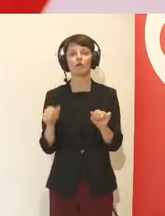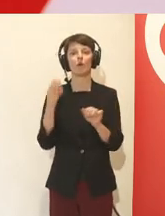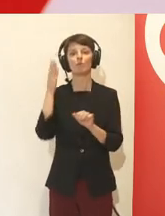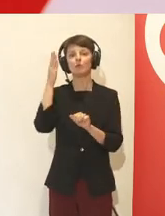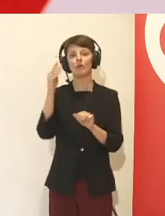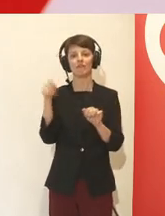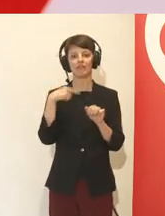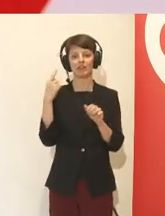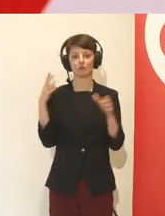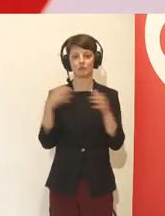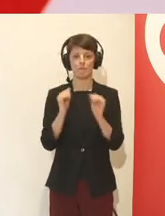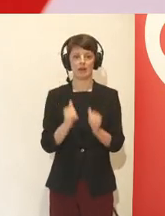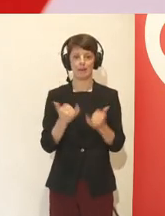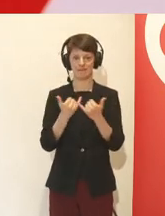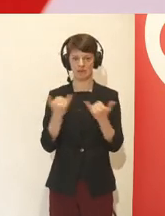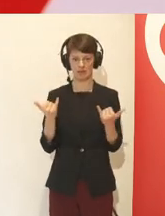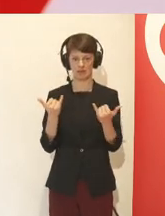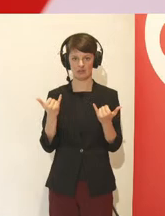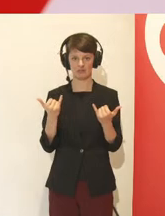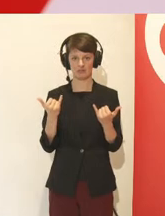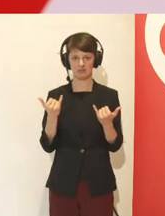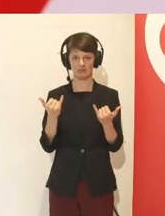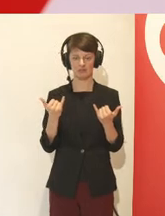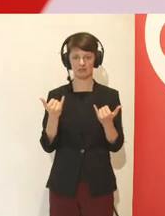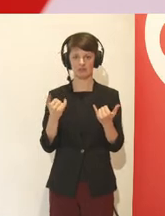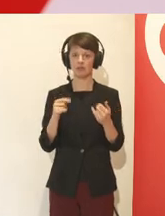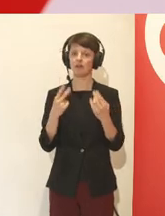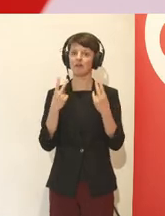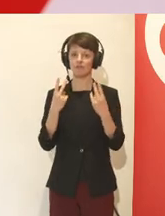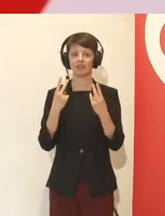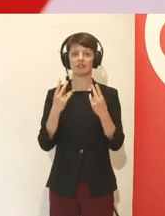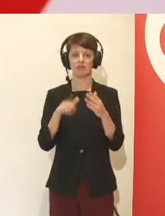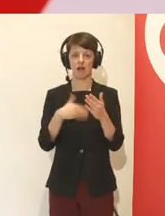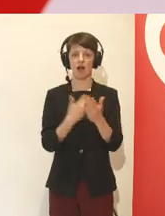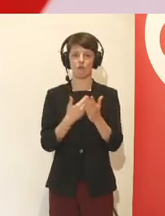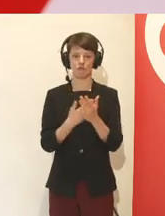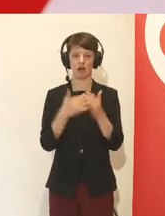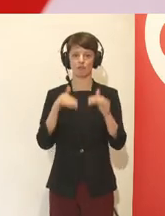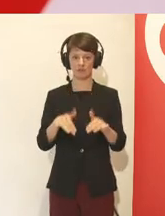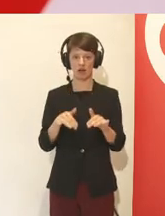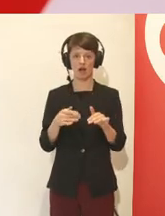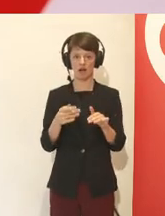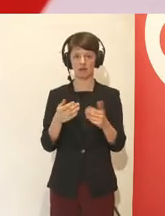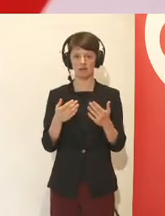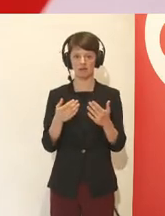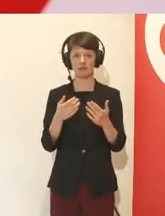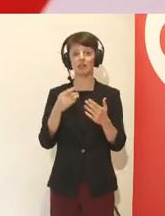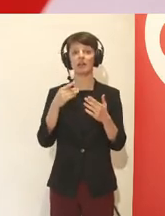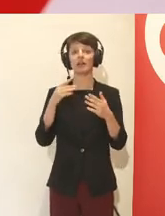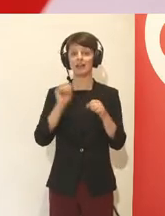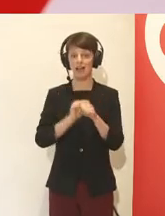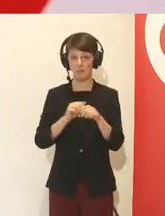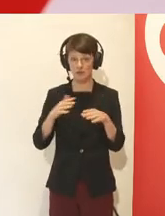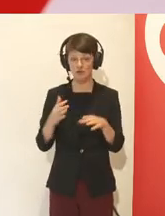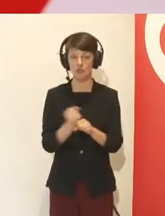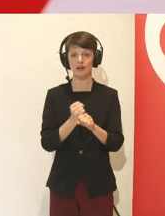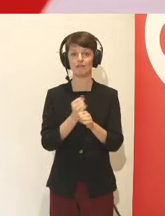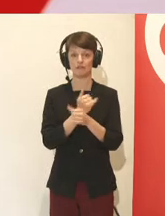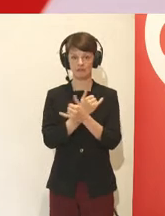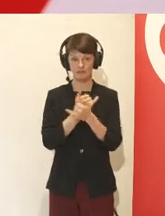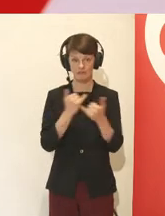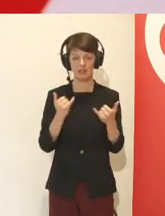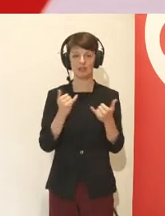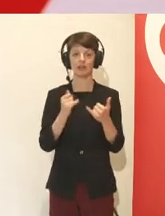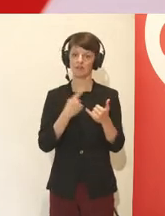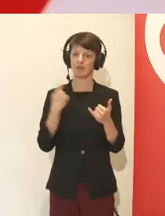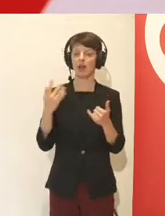leben und wir haben wichtige aufgaben vor uns die man nur dann bewältigen kann wenn man dafür sorgt